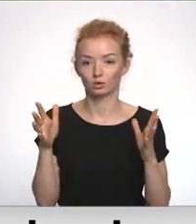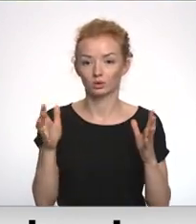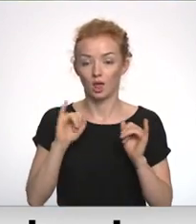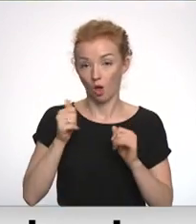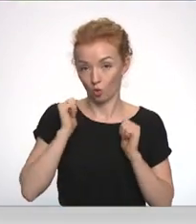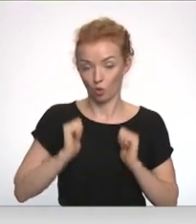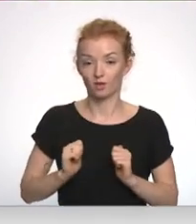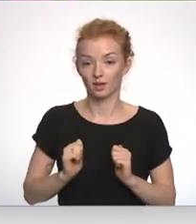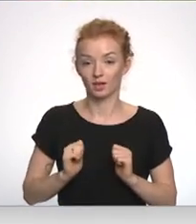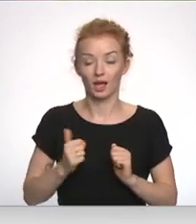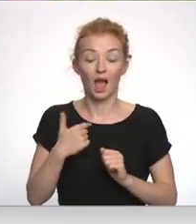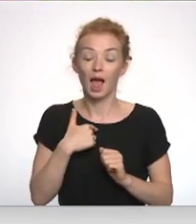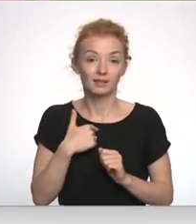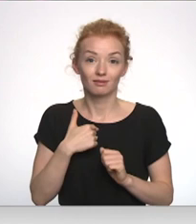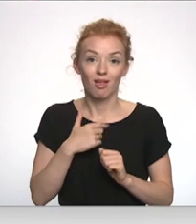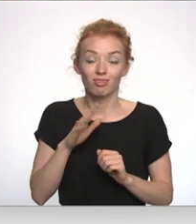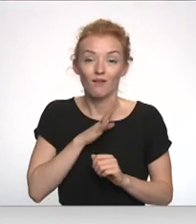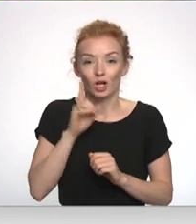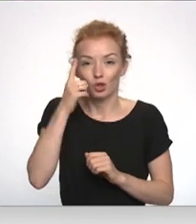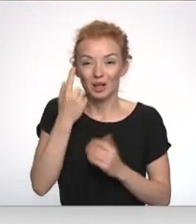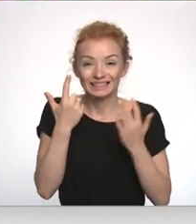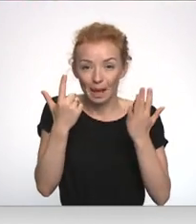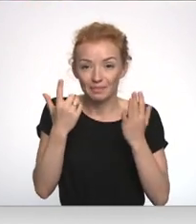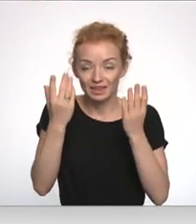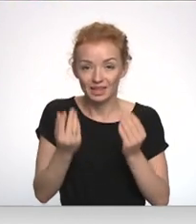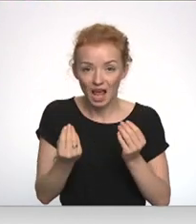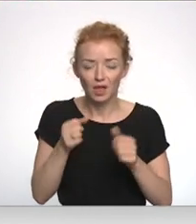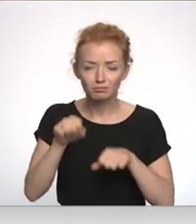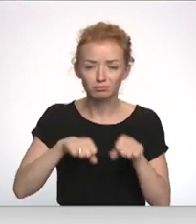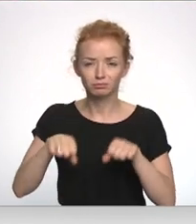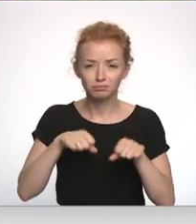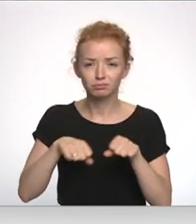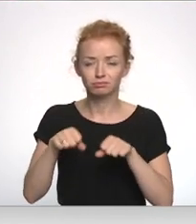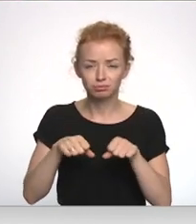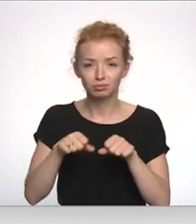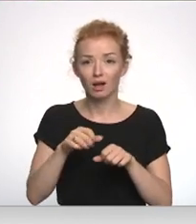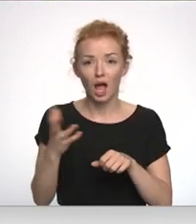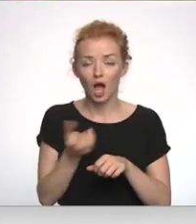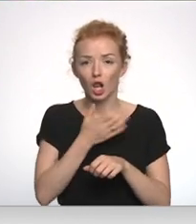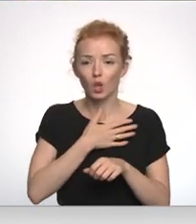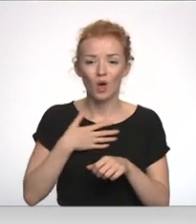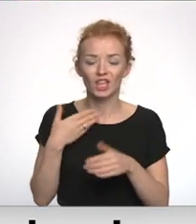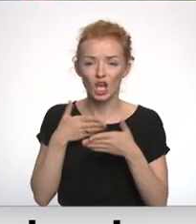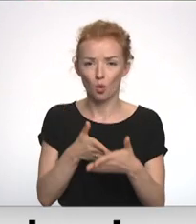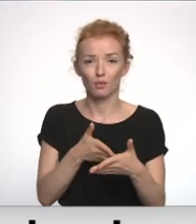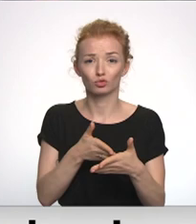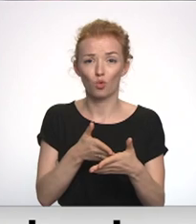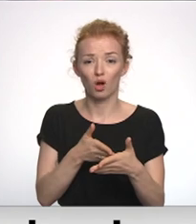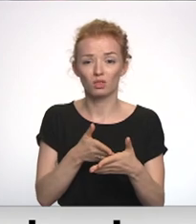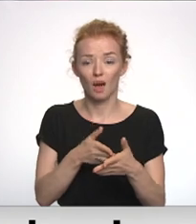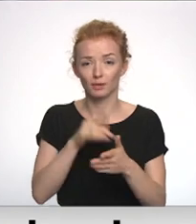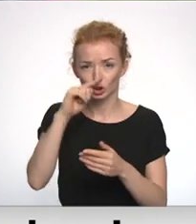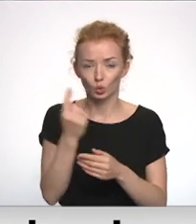godīgi, es pat nesādos priekšā 7 dienas no vietas braukt ar ļoti limitētām